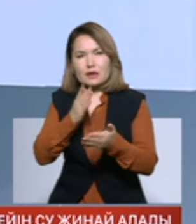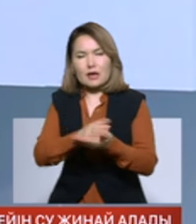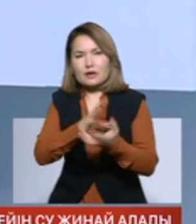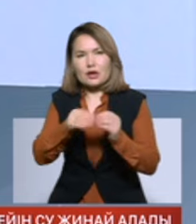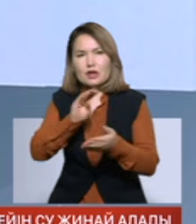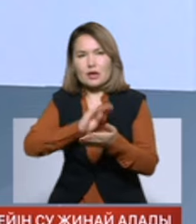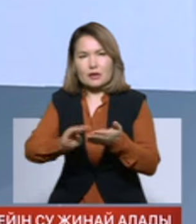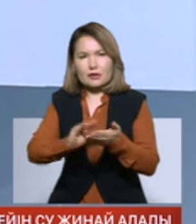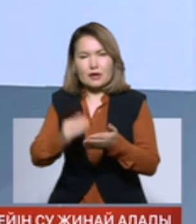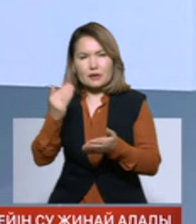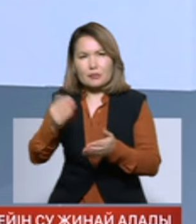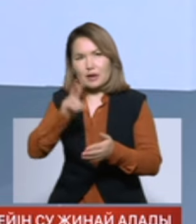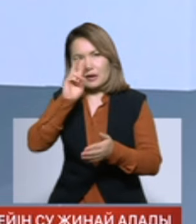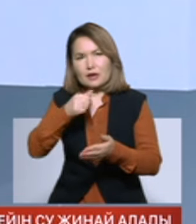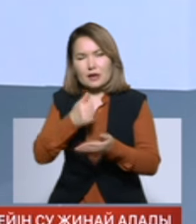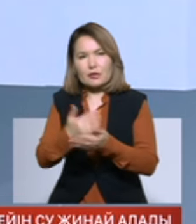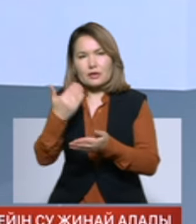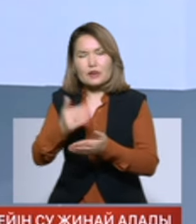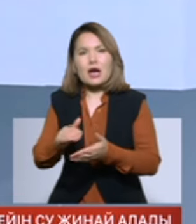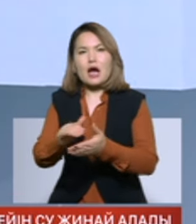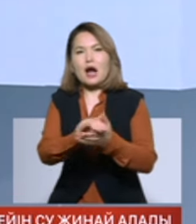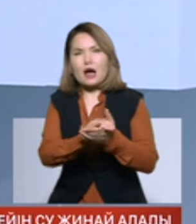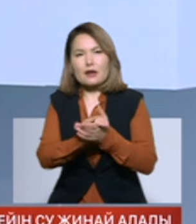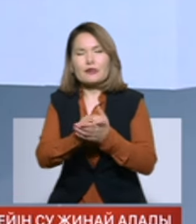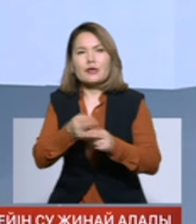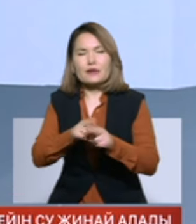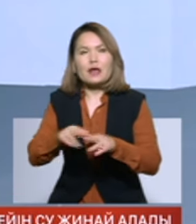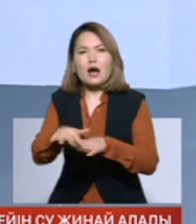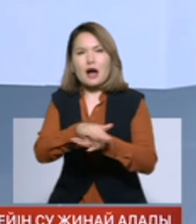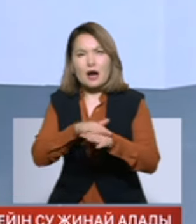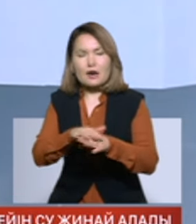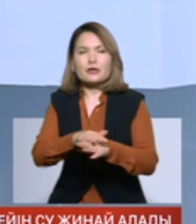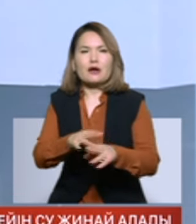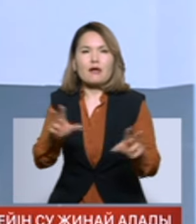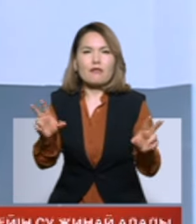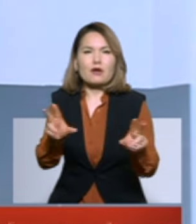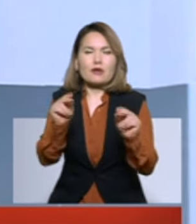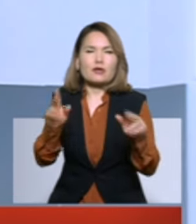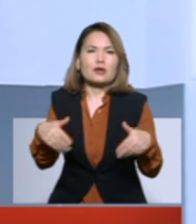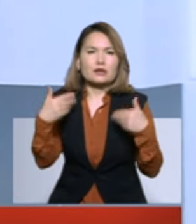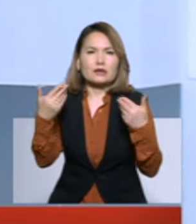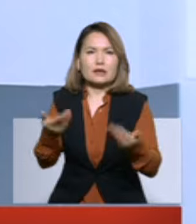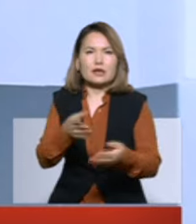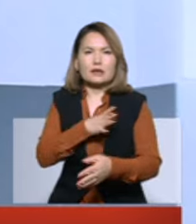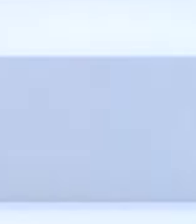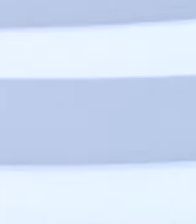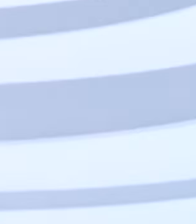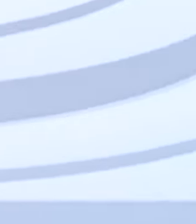деп жазылған жеделхатта. Мемлекет басшысы достас хорват халқына құт береке тіледі.